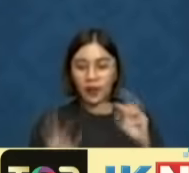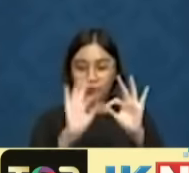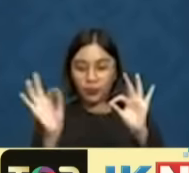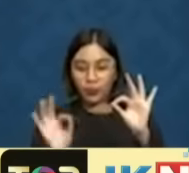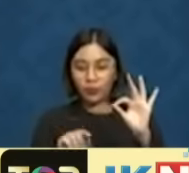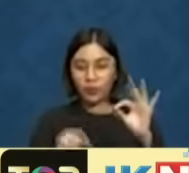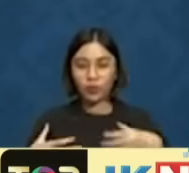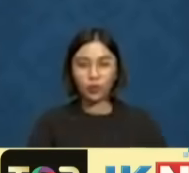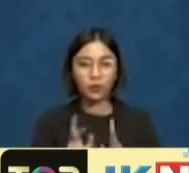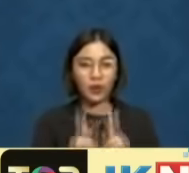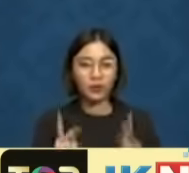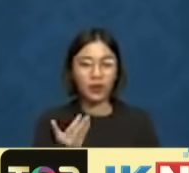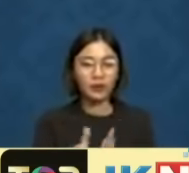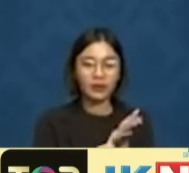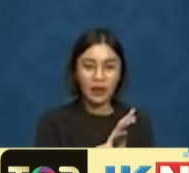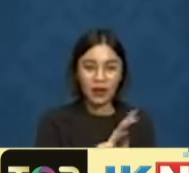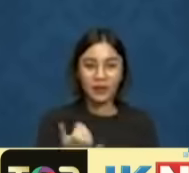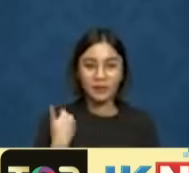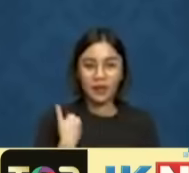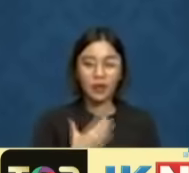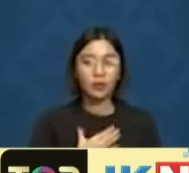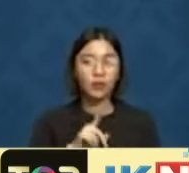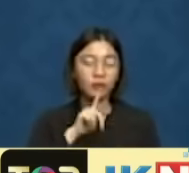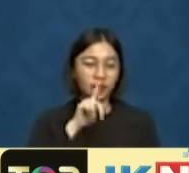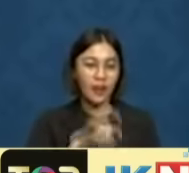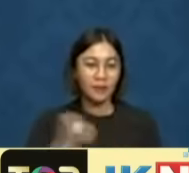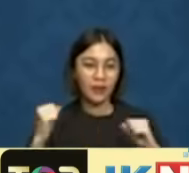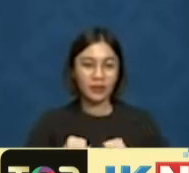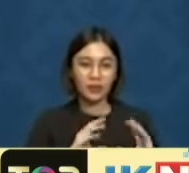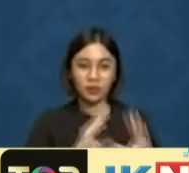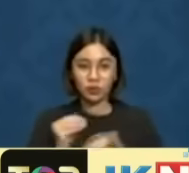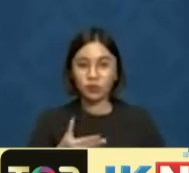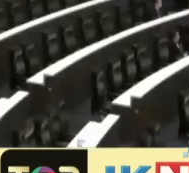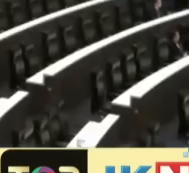ป็นจากพรรคภูมิใจไทย ภูมิใจไทย นะน่าจะเป็นทาง